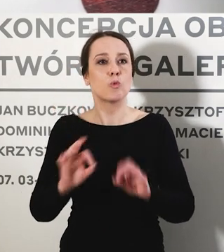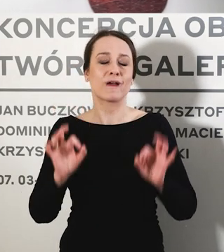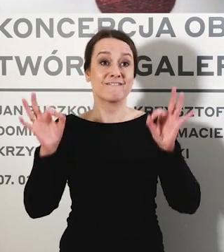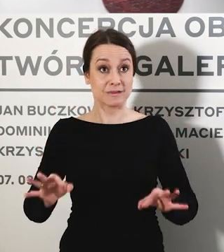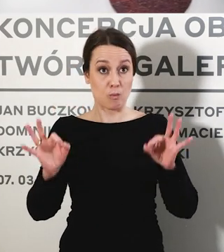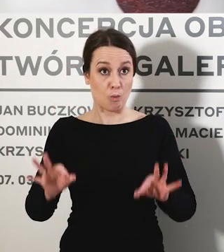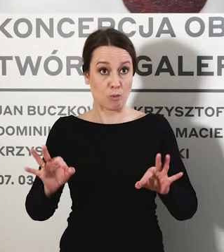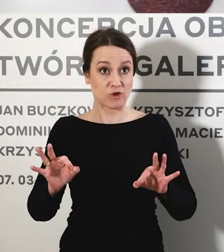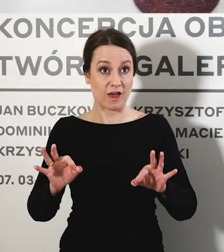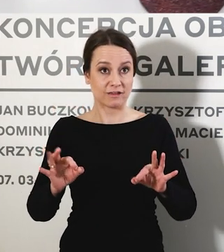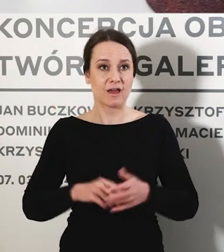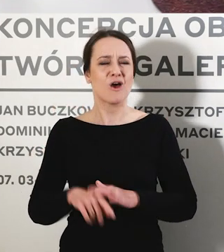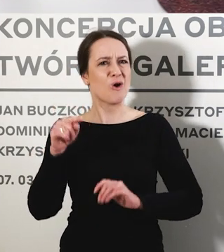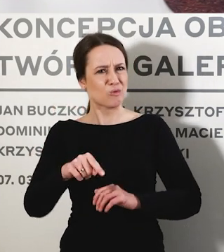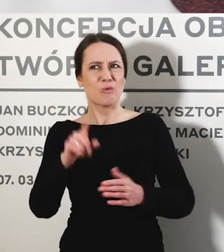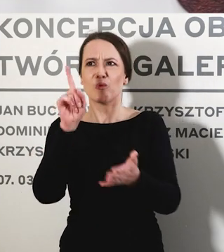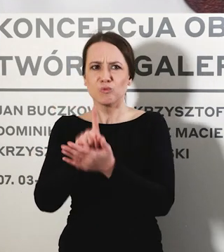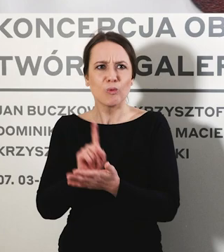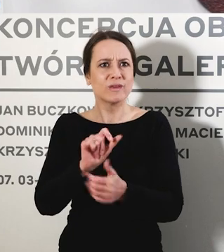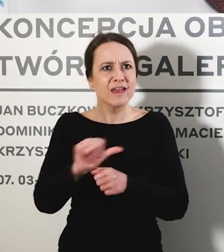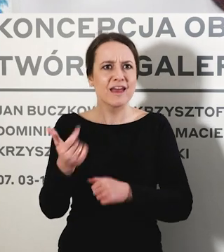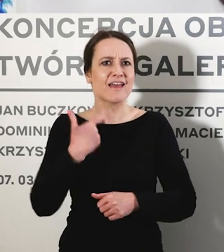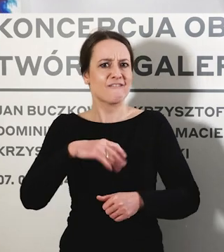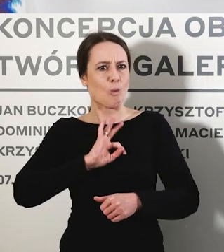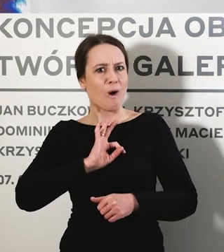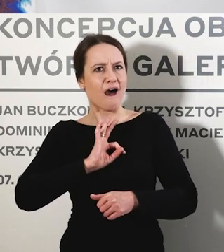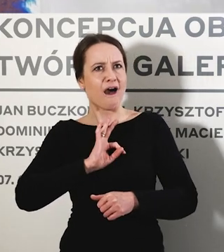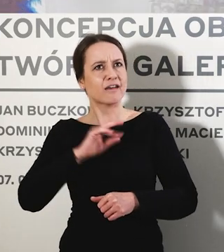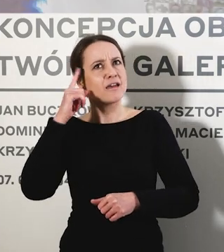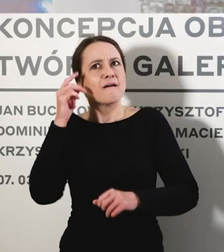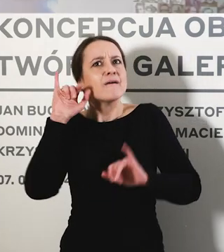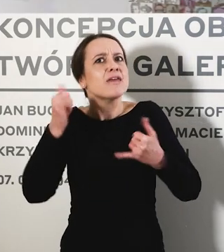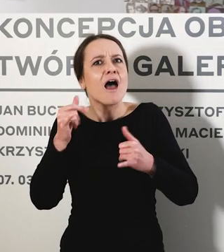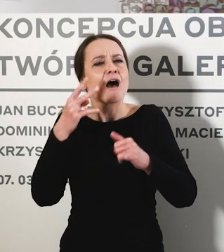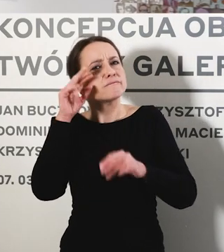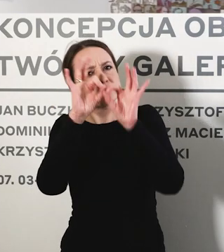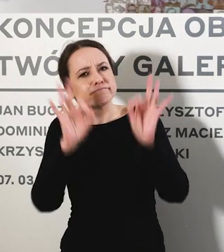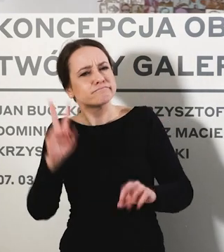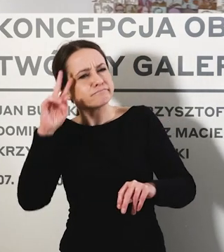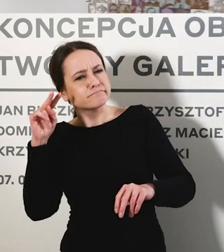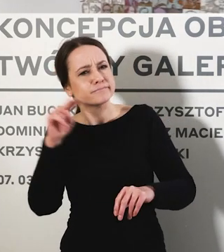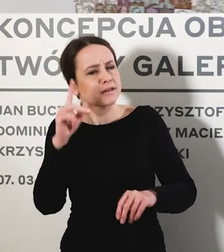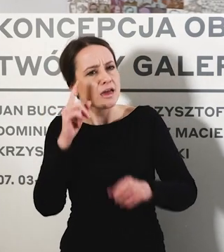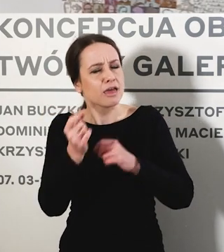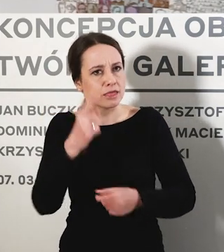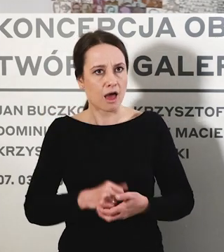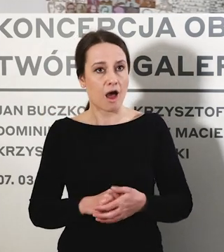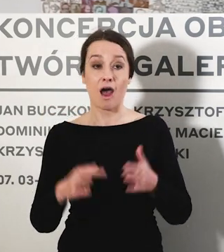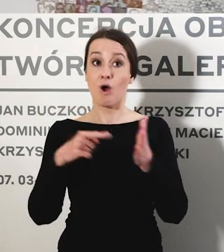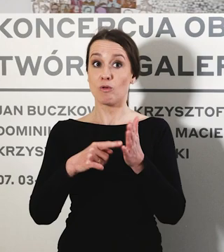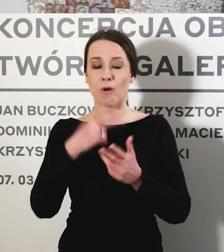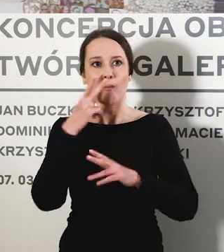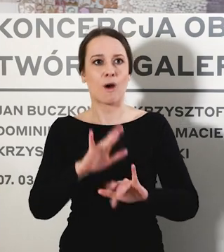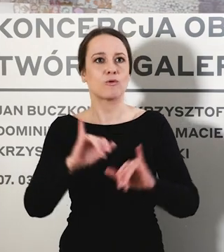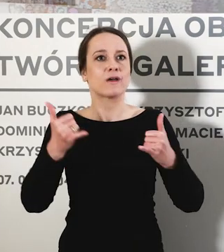jakąś sukcesją i rozwinięcia własnych idei widzenia sztuki wyraźnie zaznacza się na tym obecnym pokazie